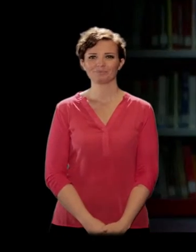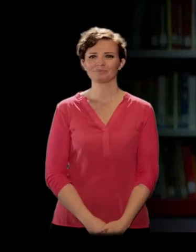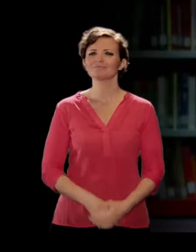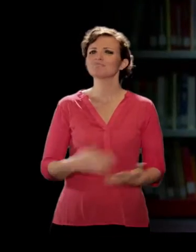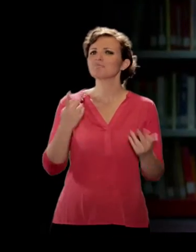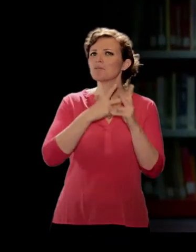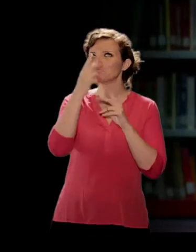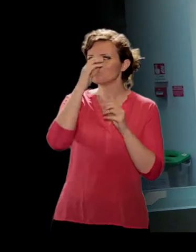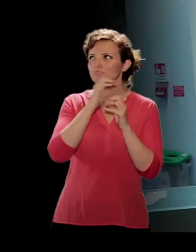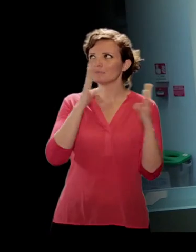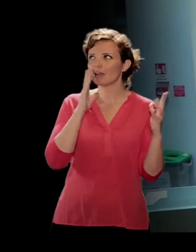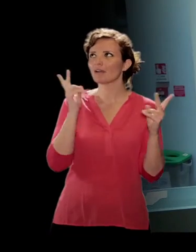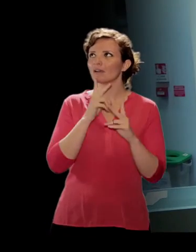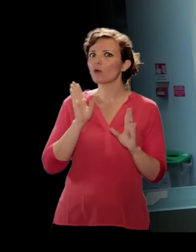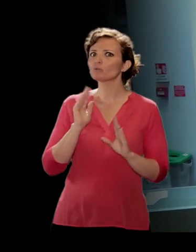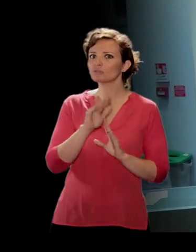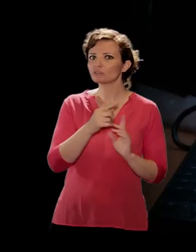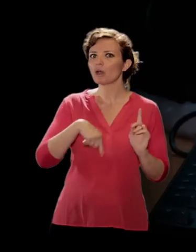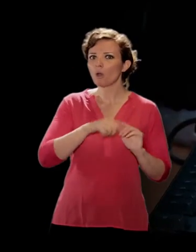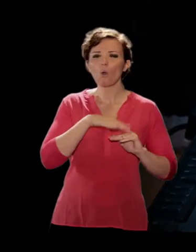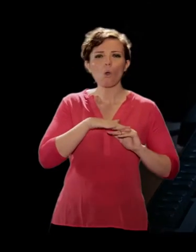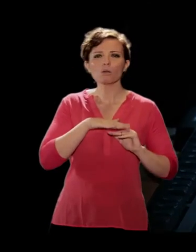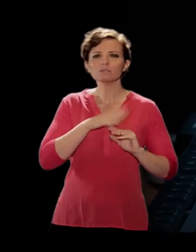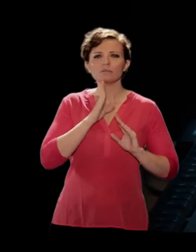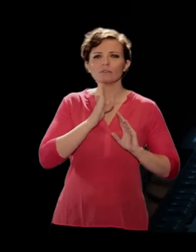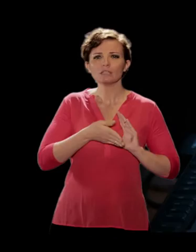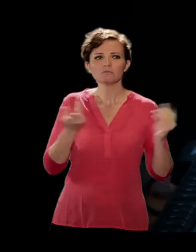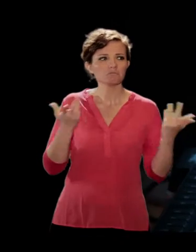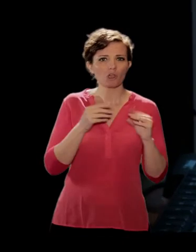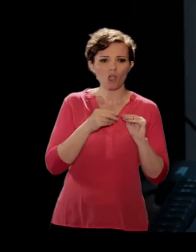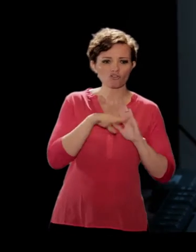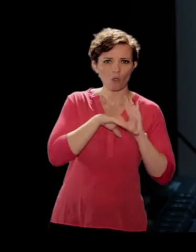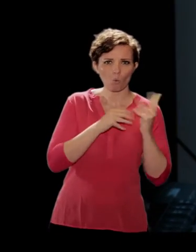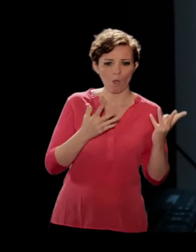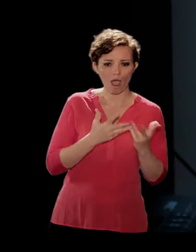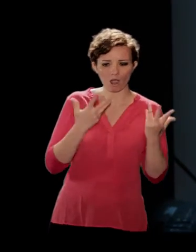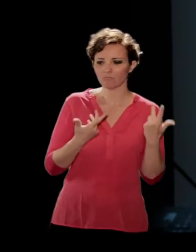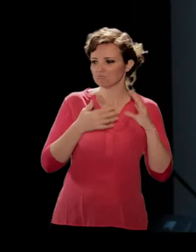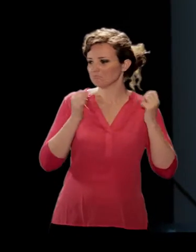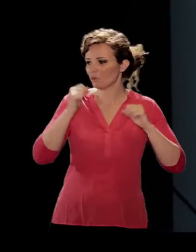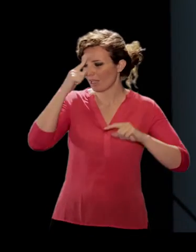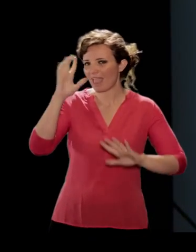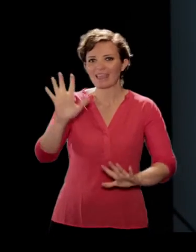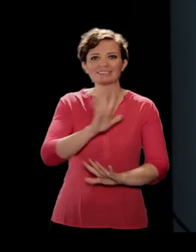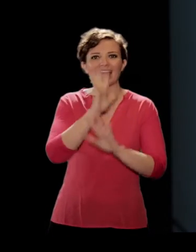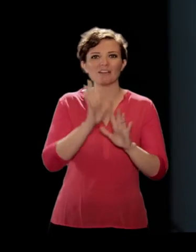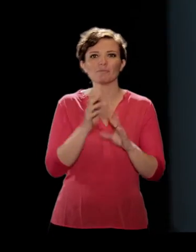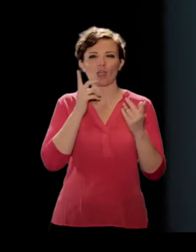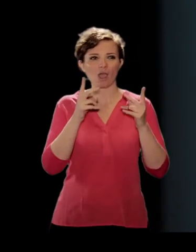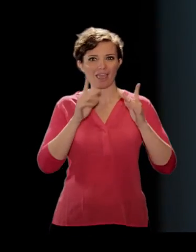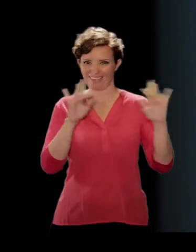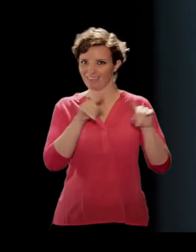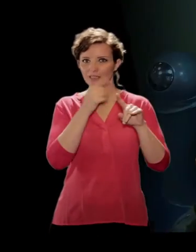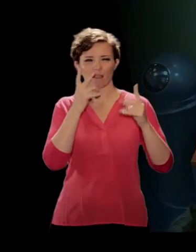Se ci pensate, tutti i giorni utilizziamo costantemente delle applicazioni software, per esempio quando facciamo una ricerca